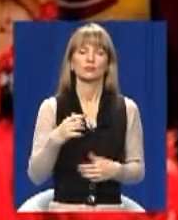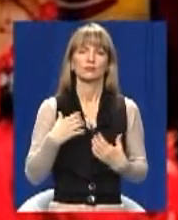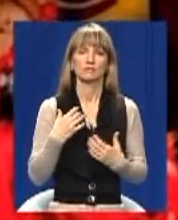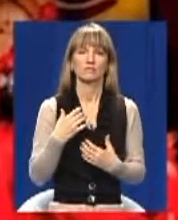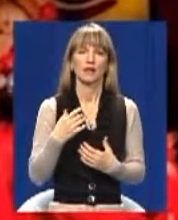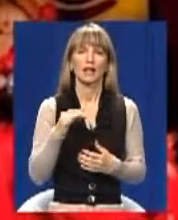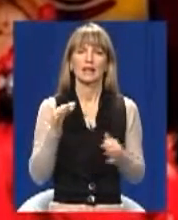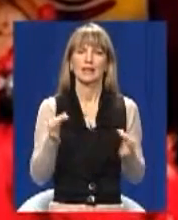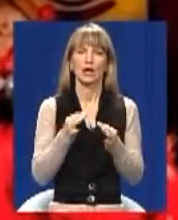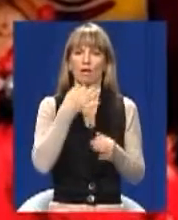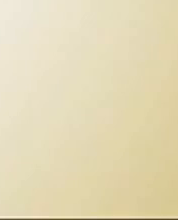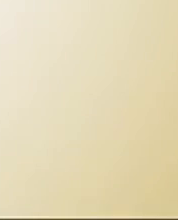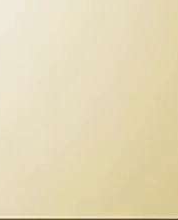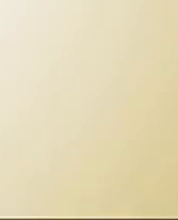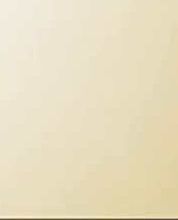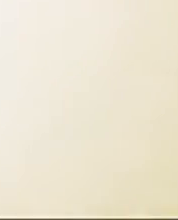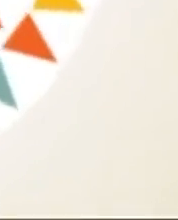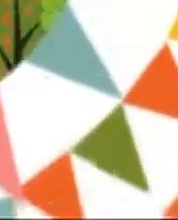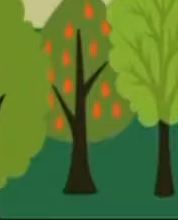не гризуть насіння.